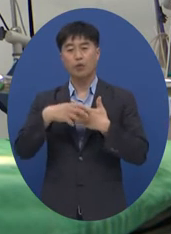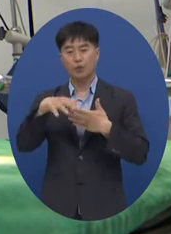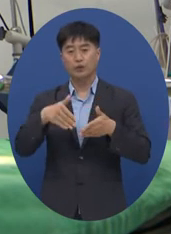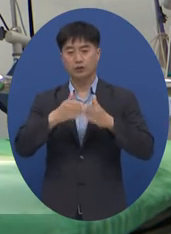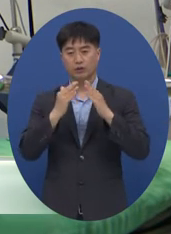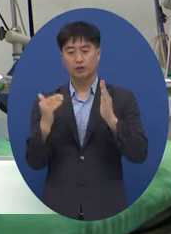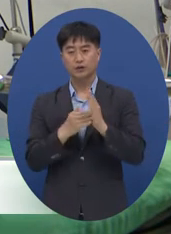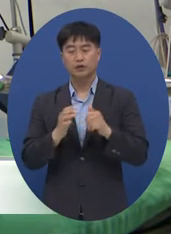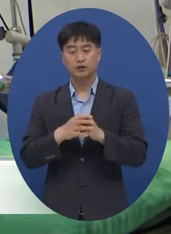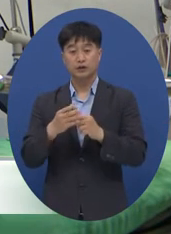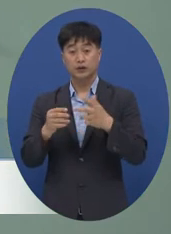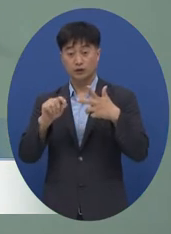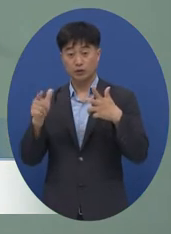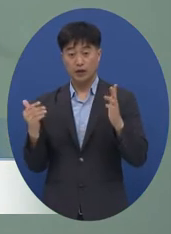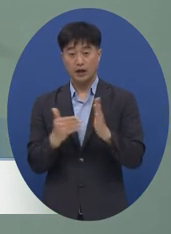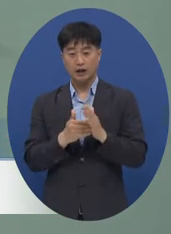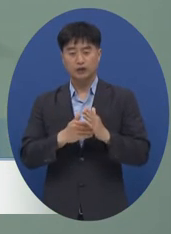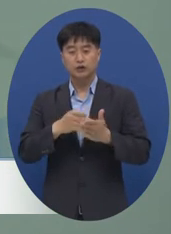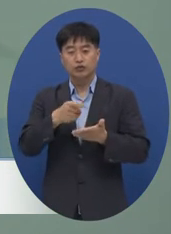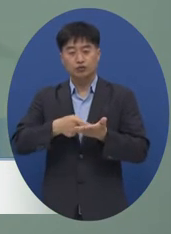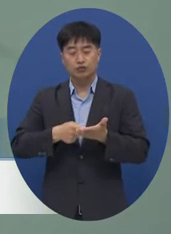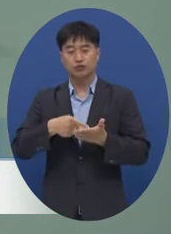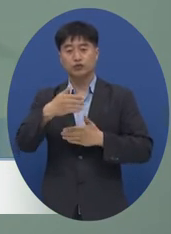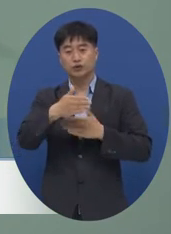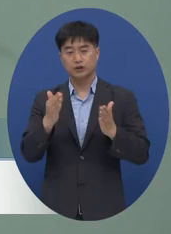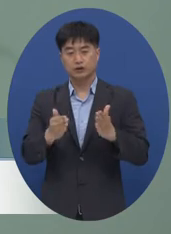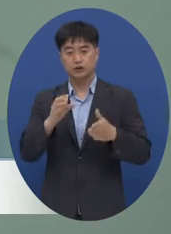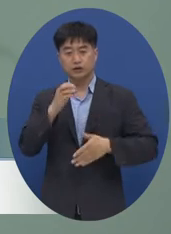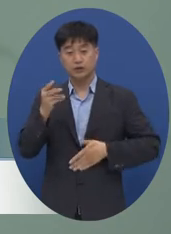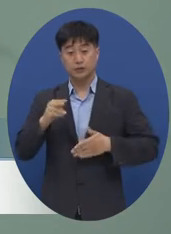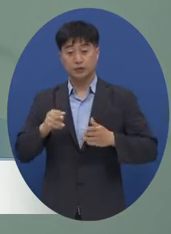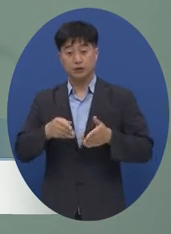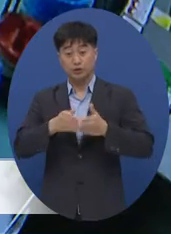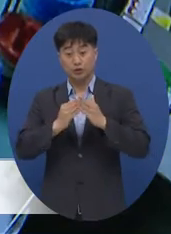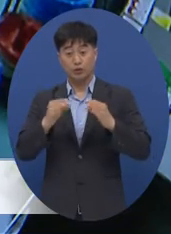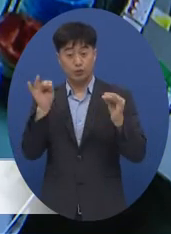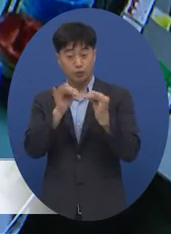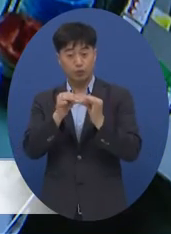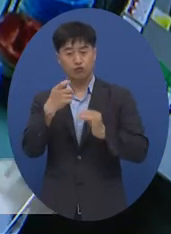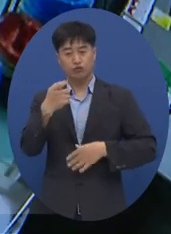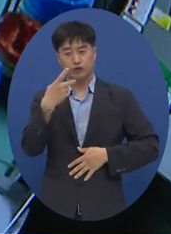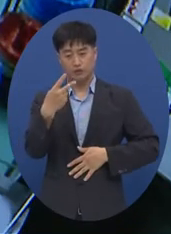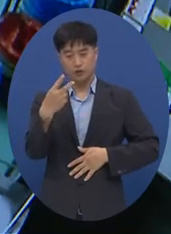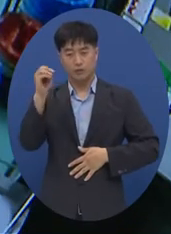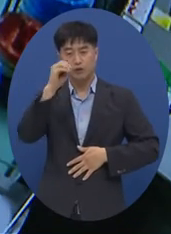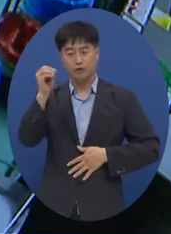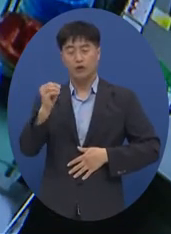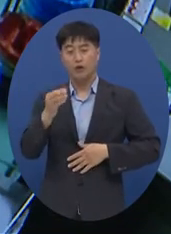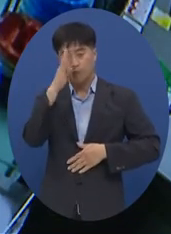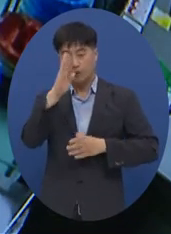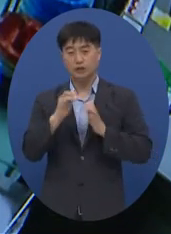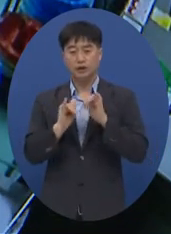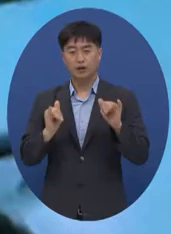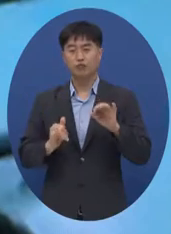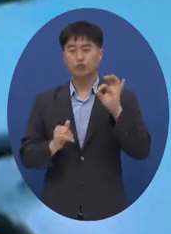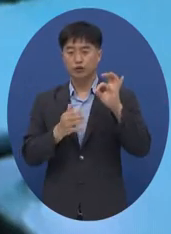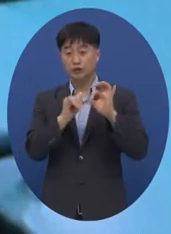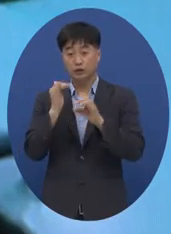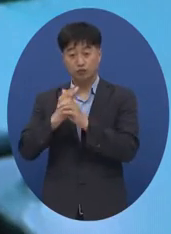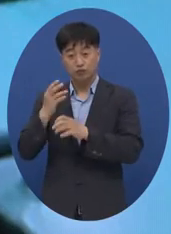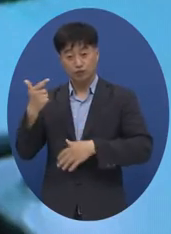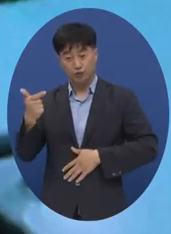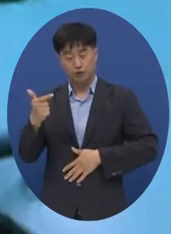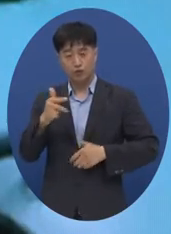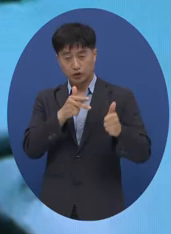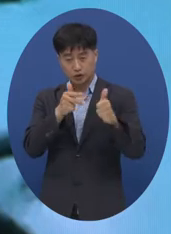설치됐습니다. 지난 7월까지 수술실 CCTV 동의율은 62%. 환자 10명 중 6은 CCTV를